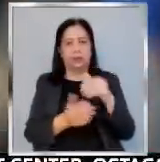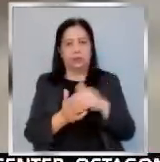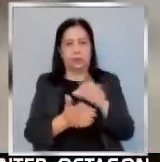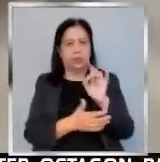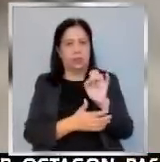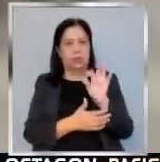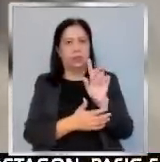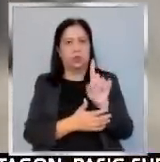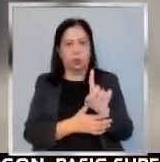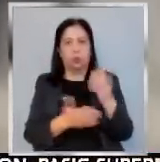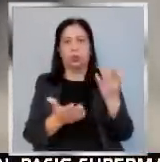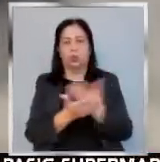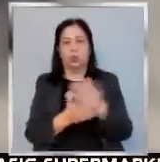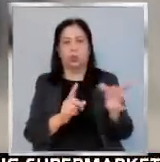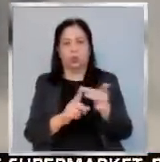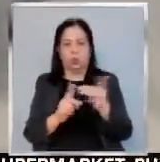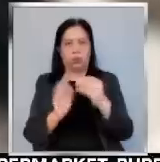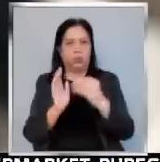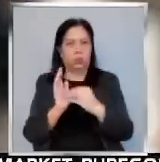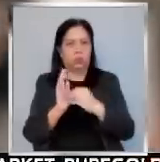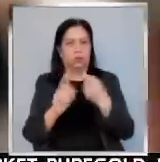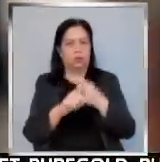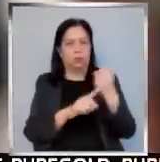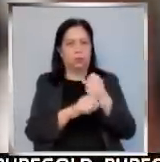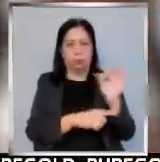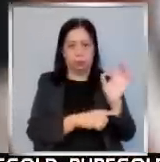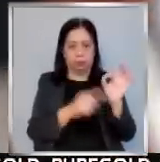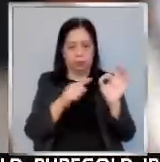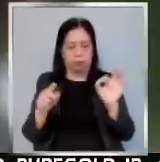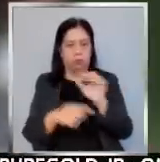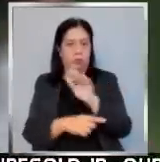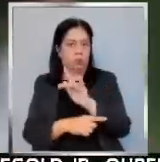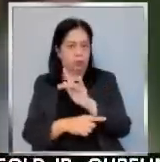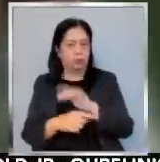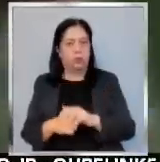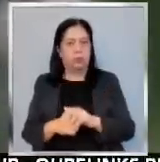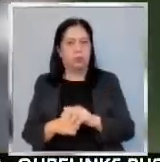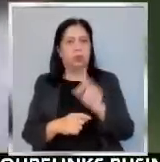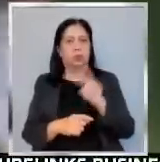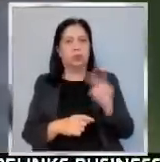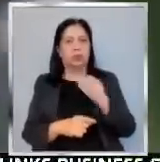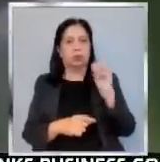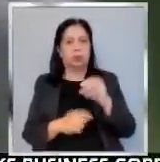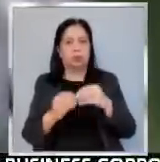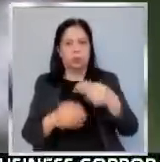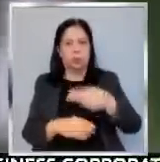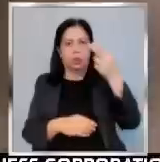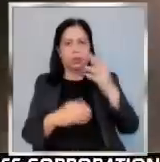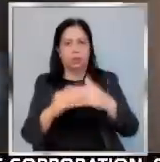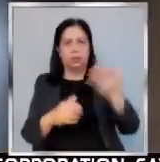17,891 ang bagong kasong naitala mula September 19 hanggang 25. 22% na mas mataas kaysa sa naunang